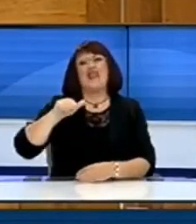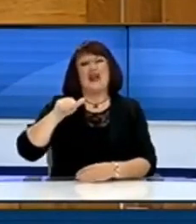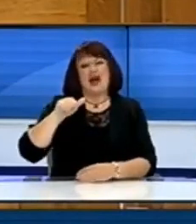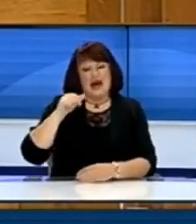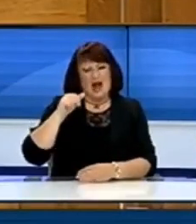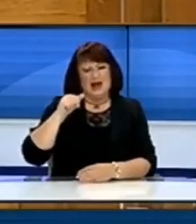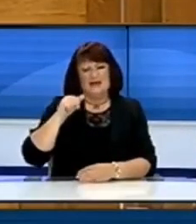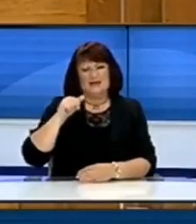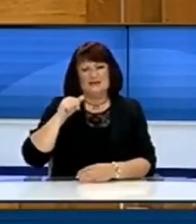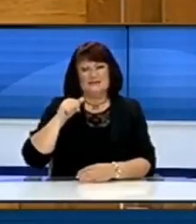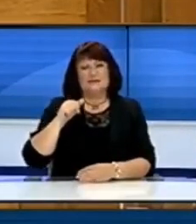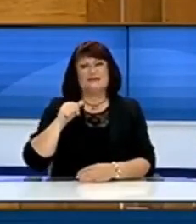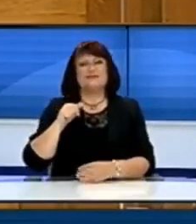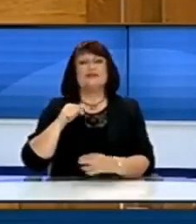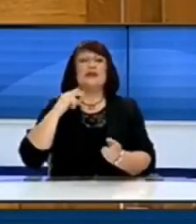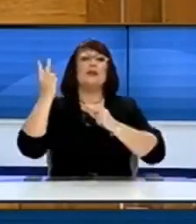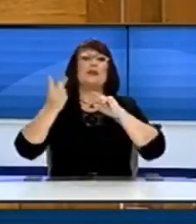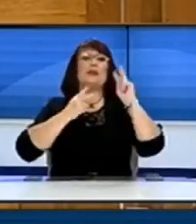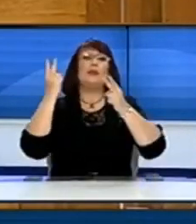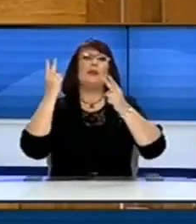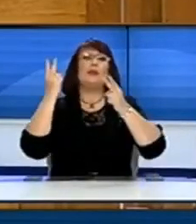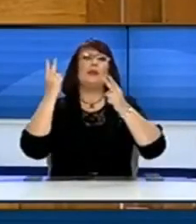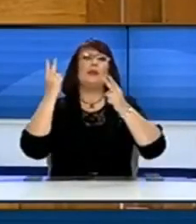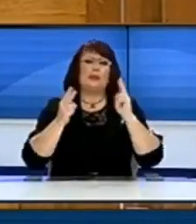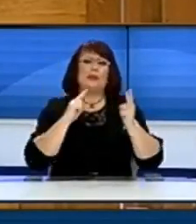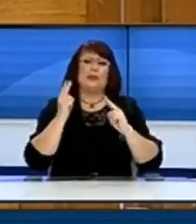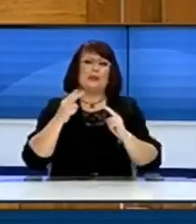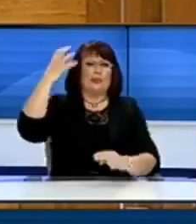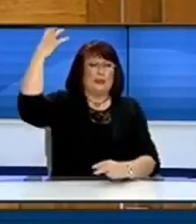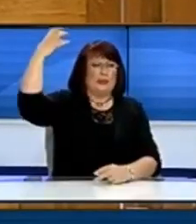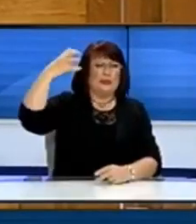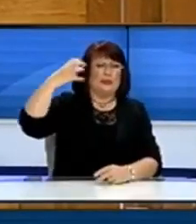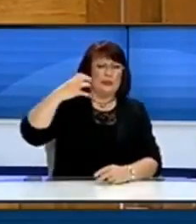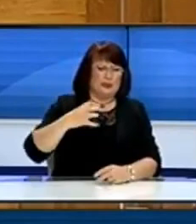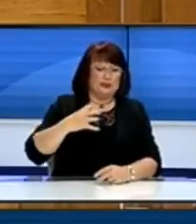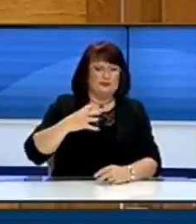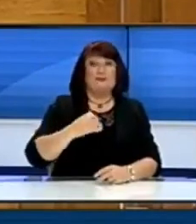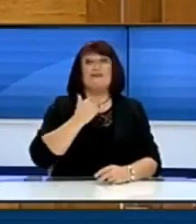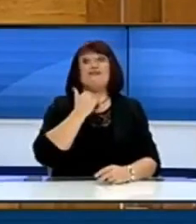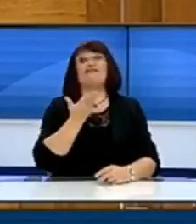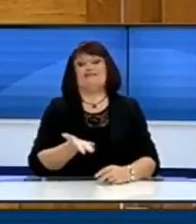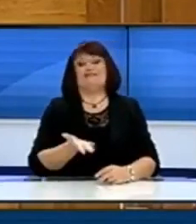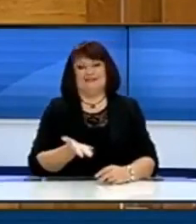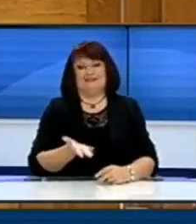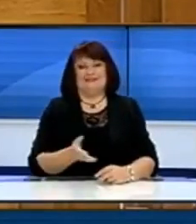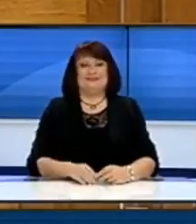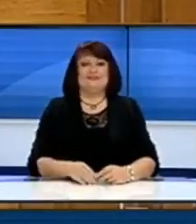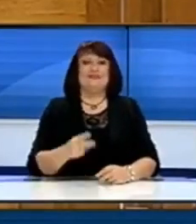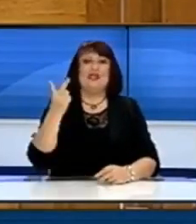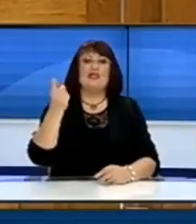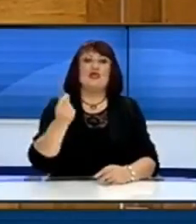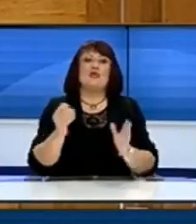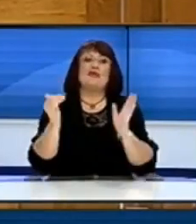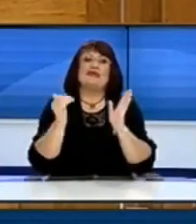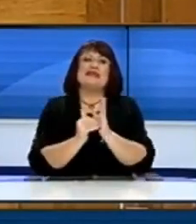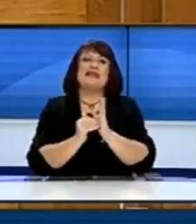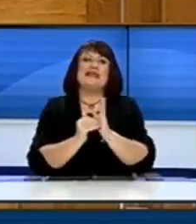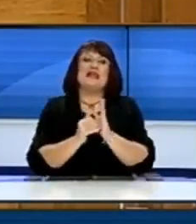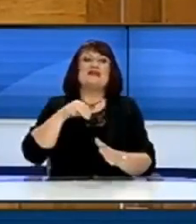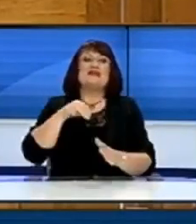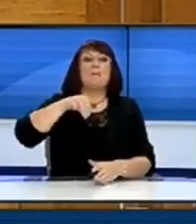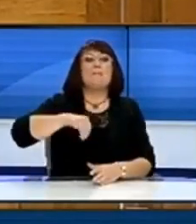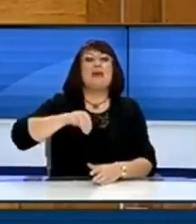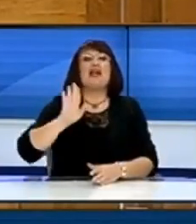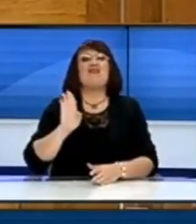σημαντικότατη συμμετοχή του αέρα και του ηλίου στο ενεργειακό μας μείγμα. Σήμερα έχουμε 2.500